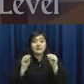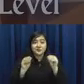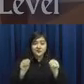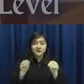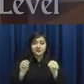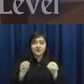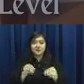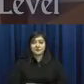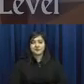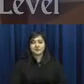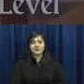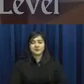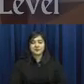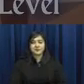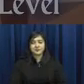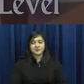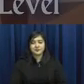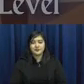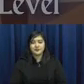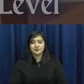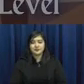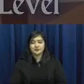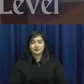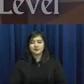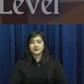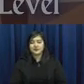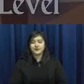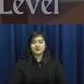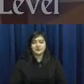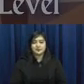ng aral. Katunayan, eto,